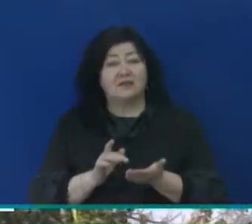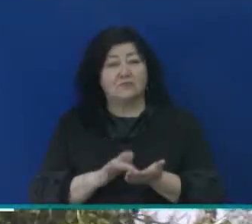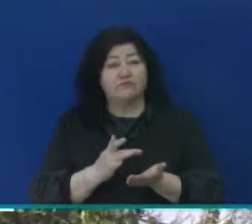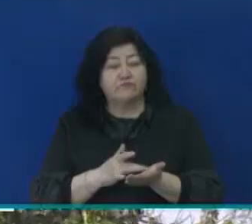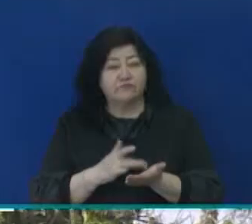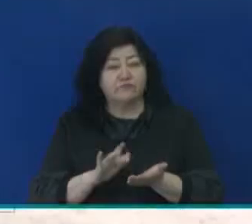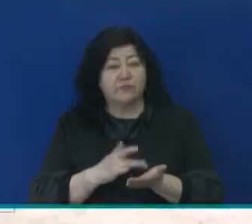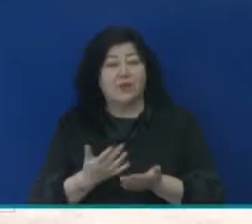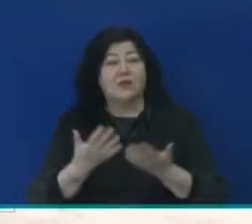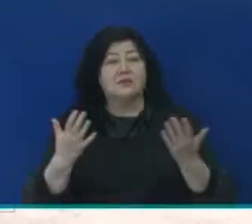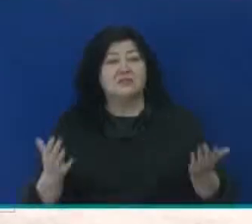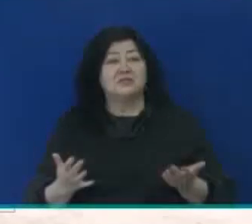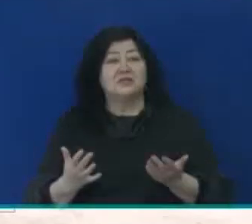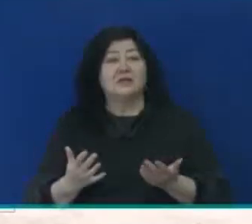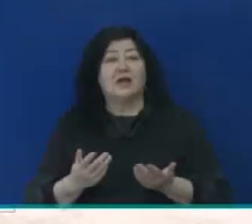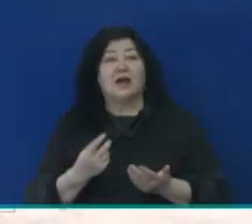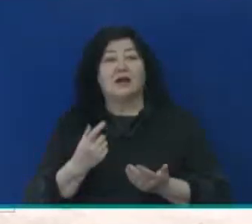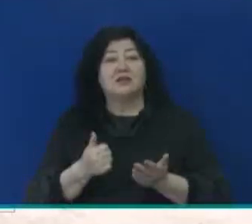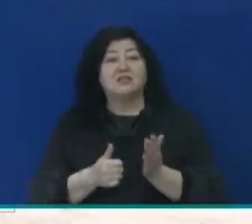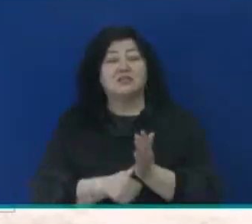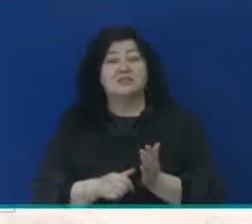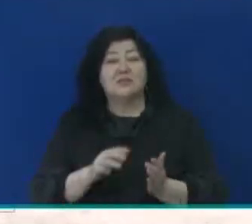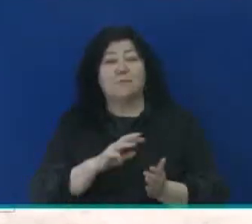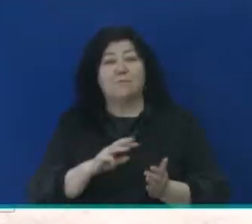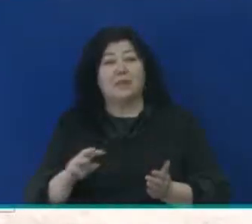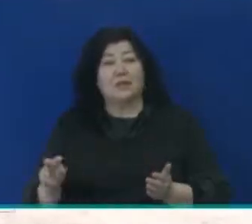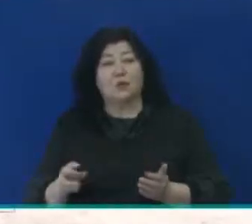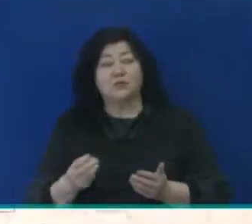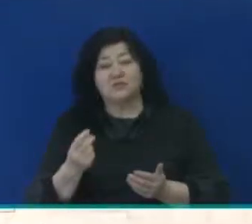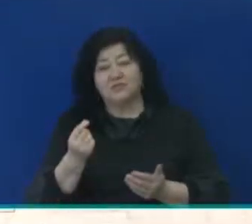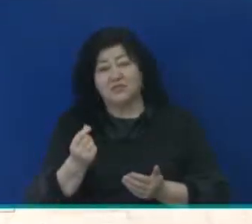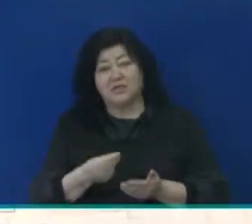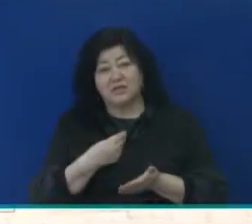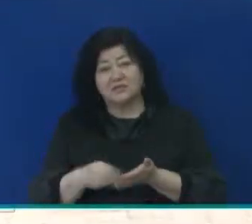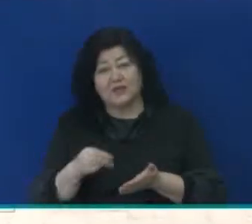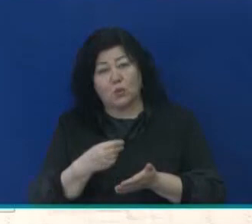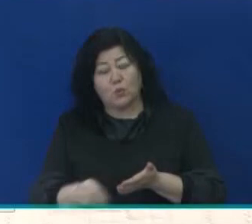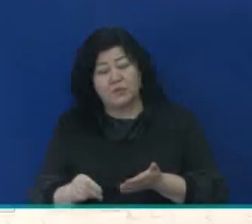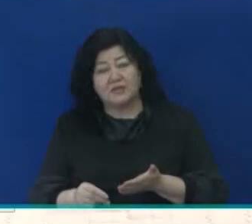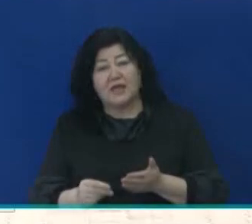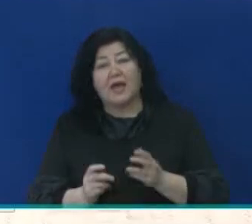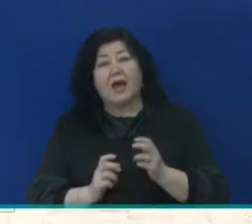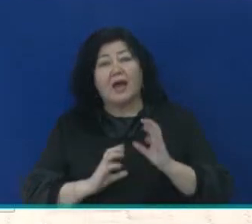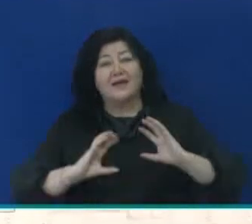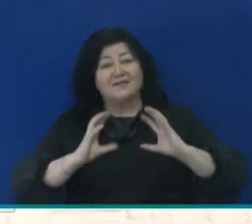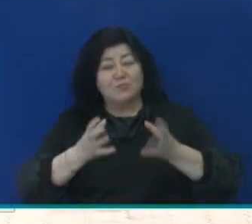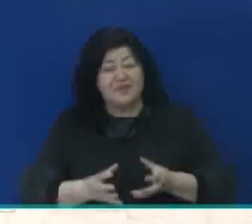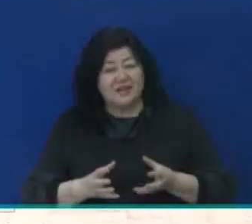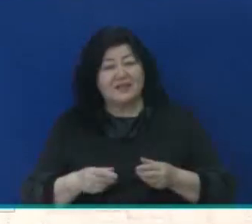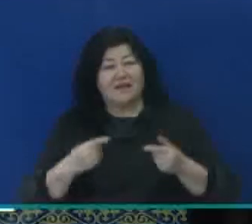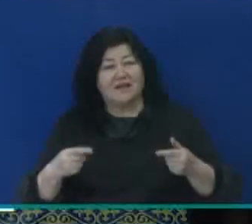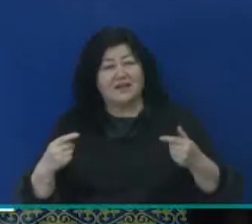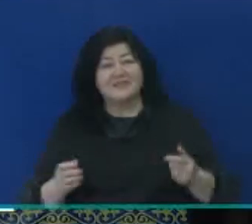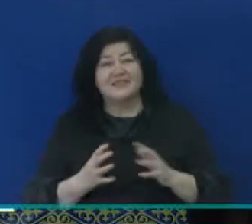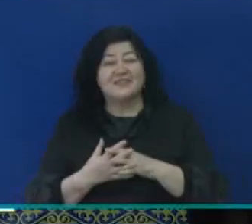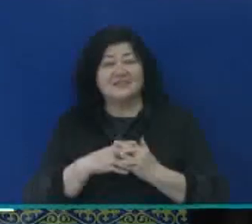есебінен 623,6 миллион теңгеге 35 бірлік ауыл шаруашылығы техникасы сатып алынды. Аудан бойынша пайдаланылмайтын 7,3